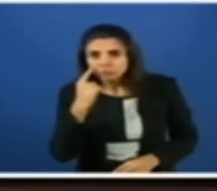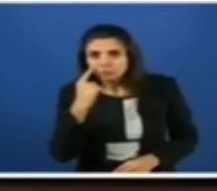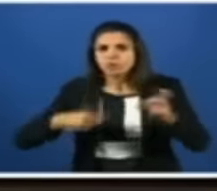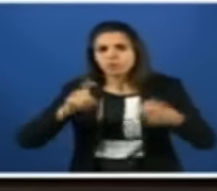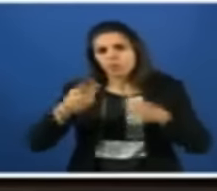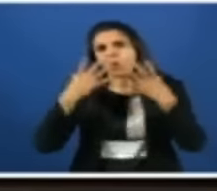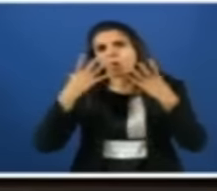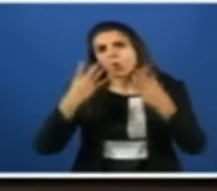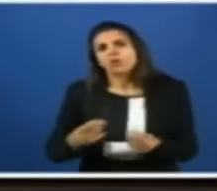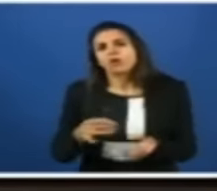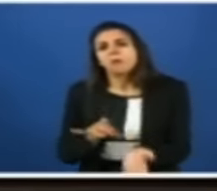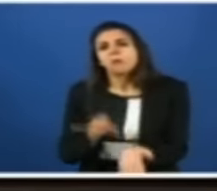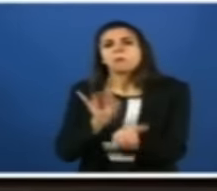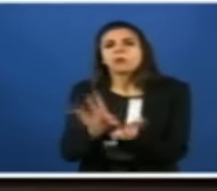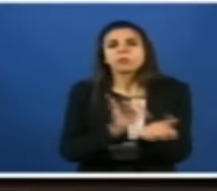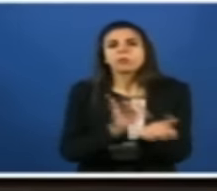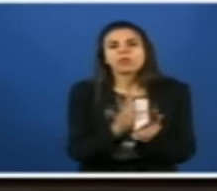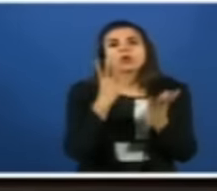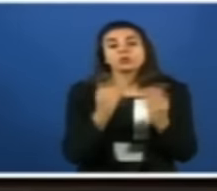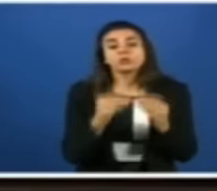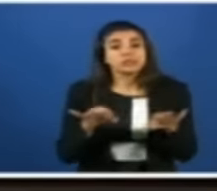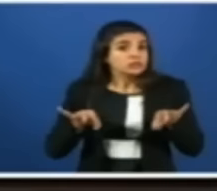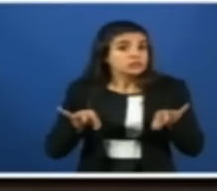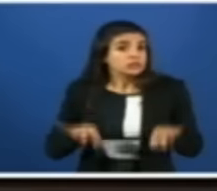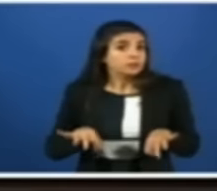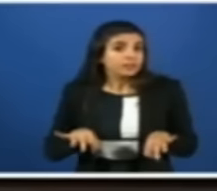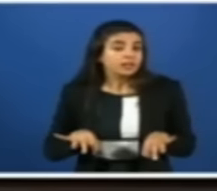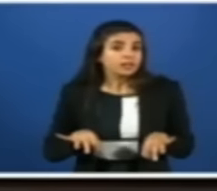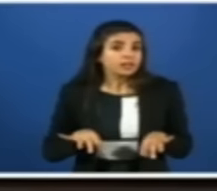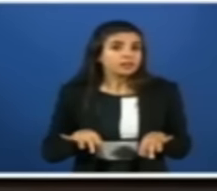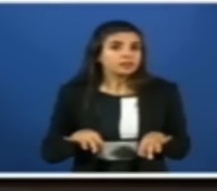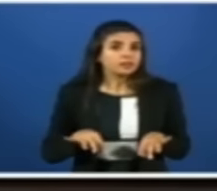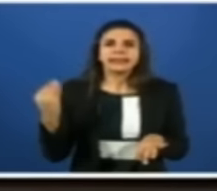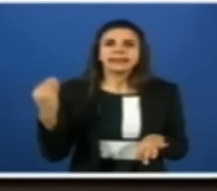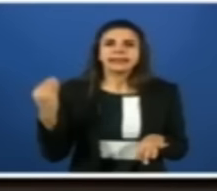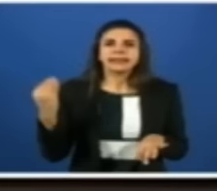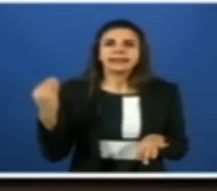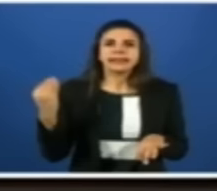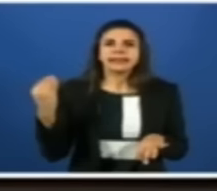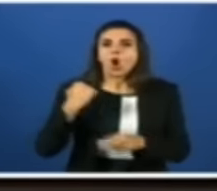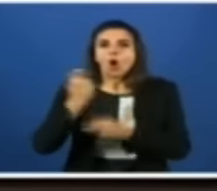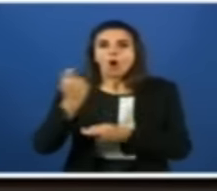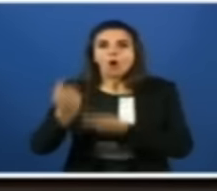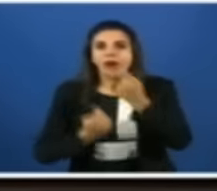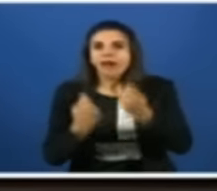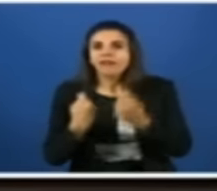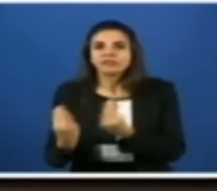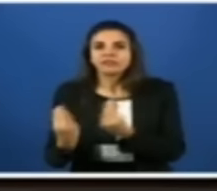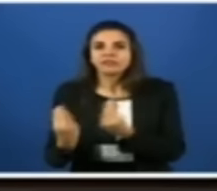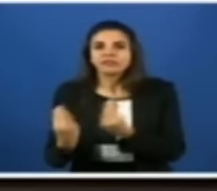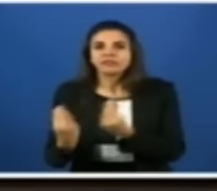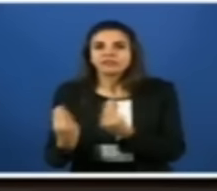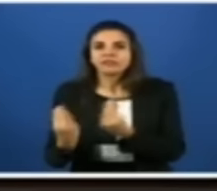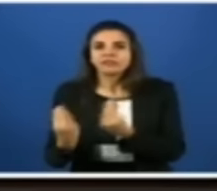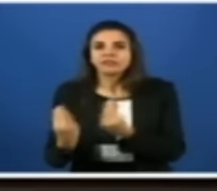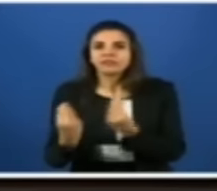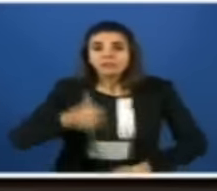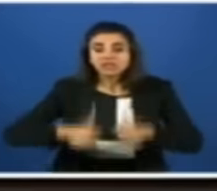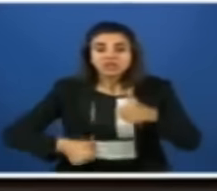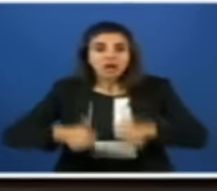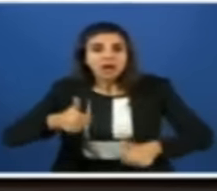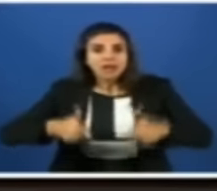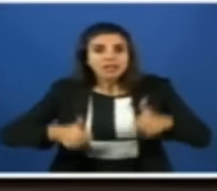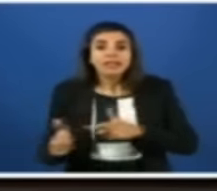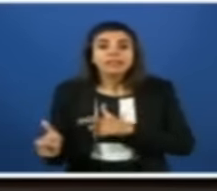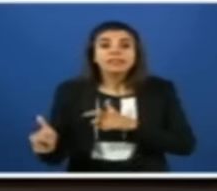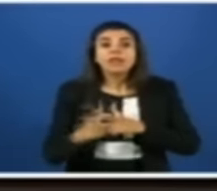ettik, paketledik. Şimdi yeni görevlendirdiğimiz başkanlar